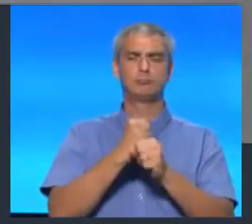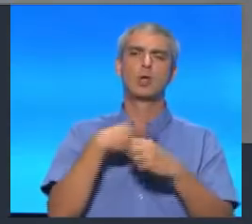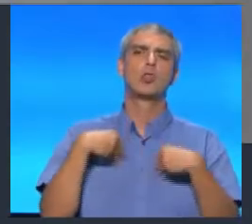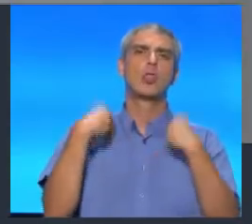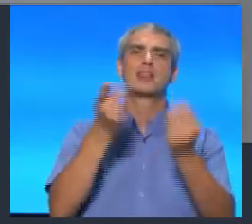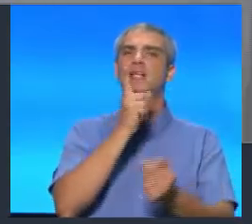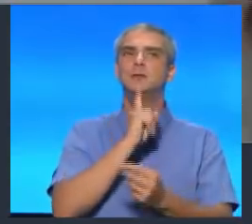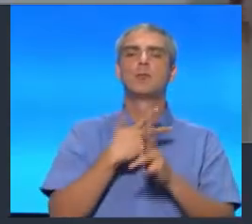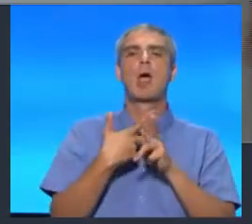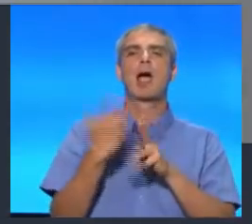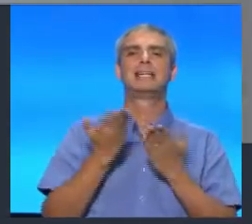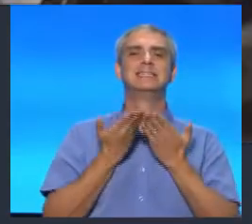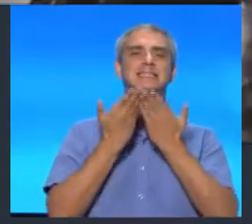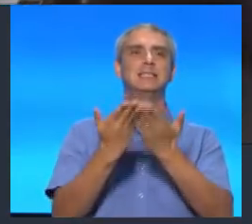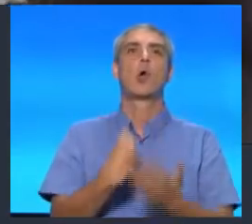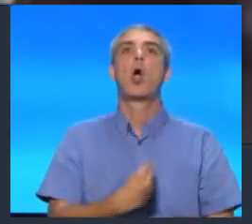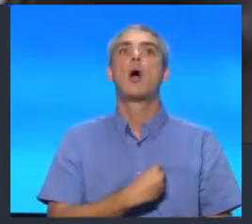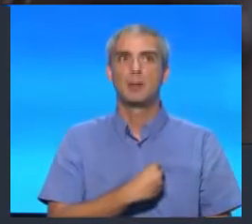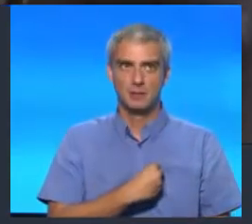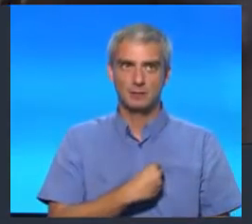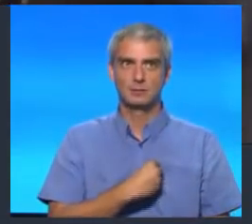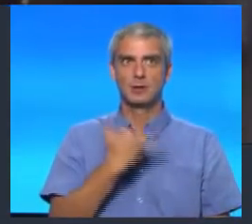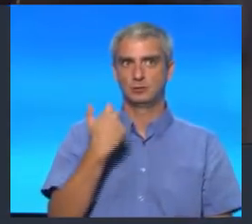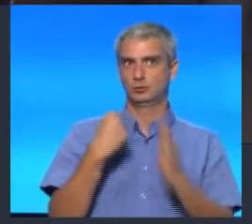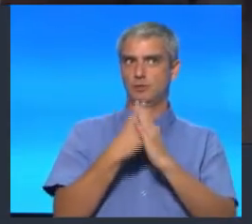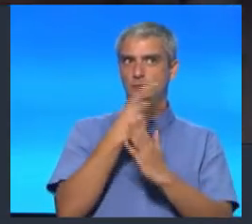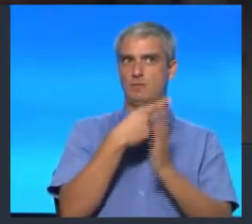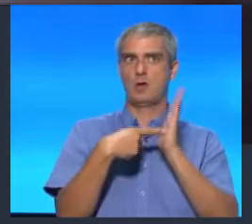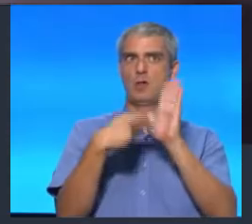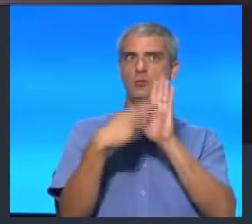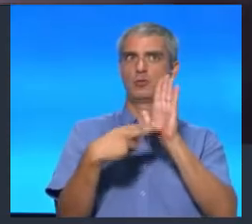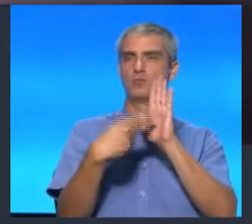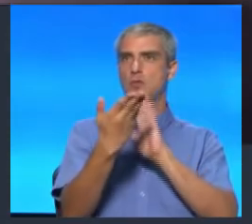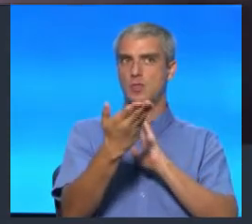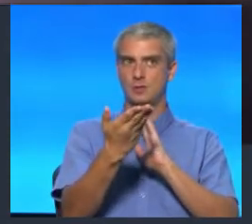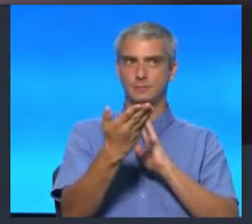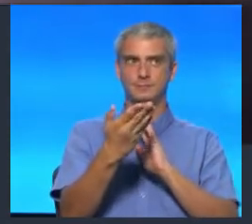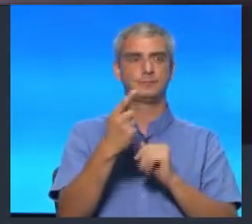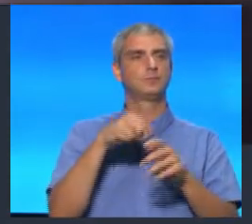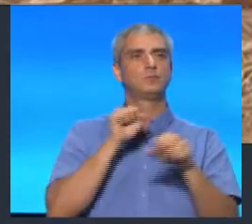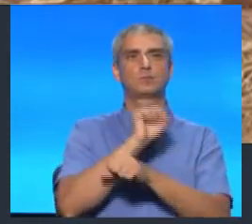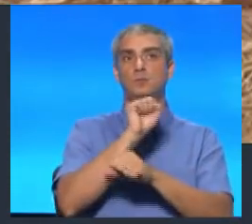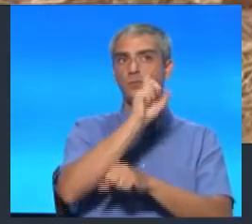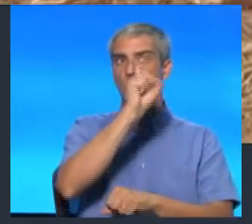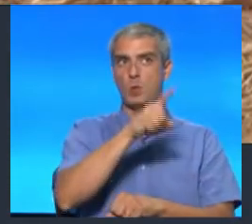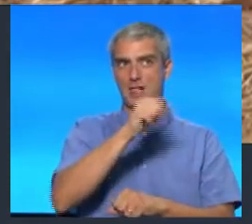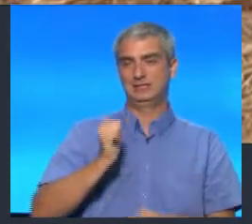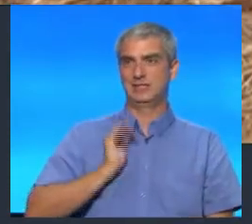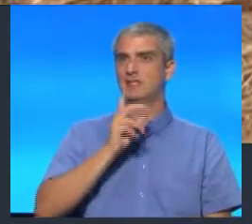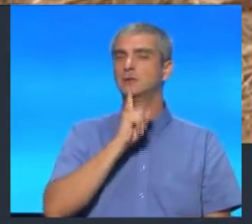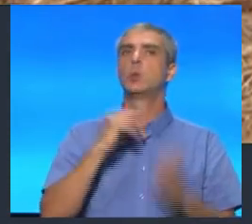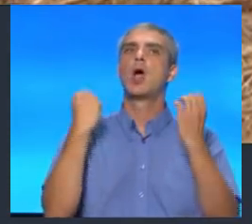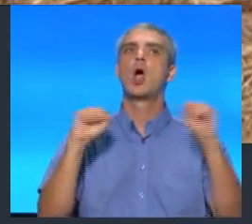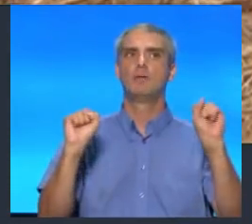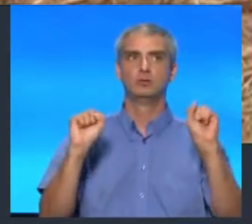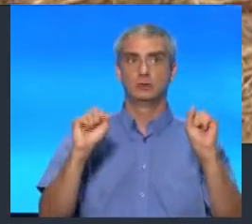לסורים אך ורק סיוע הומניטרי, מגיעות בסוף השבוע התמונות הבאות. קבוצת מורדים ככל הנראה מצבא סוריה החופשי, שעל